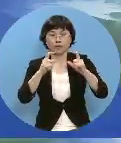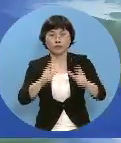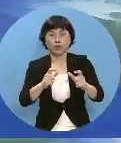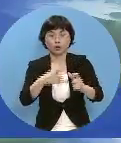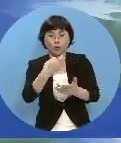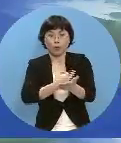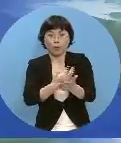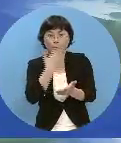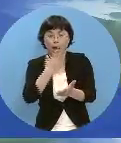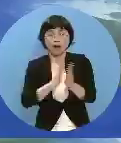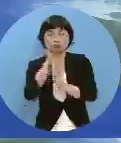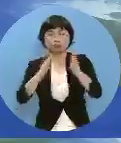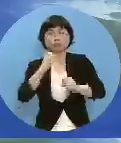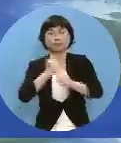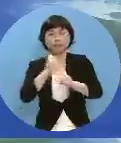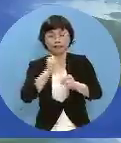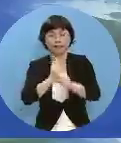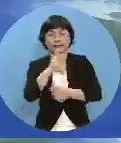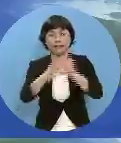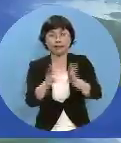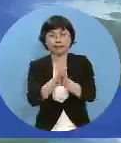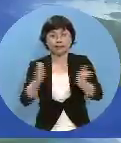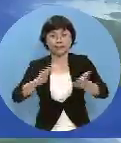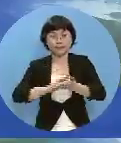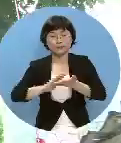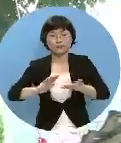전라남도가 돈이 되는 소득숲 조성에 나섭니다.